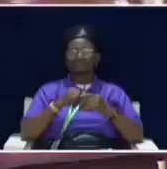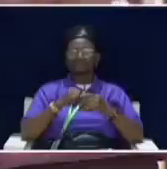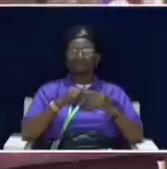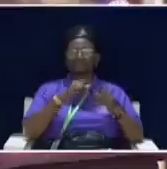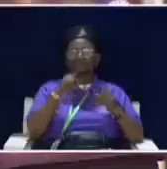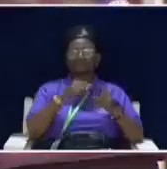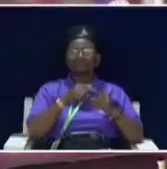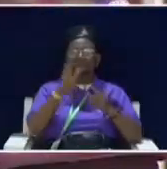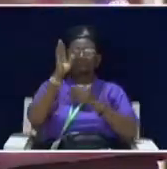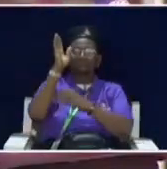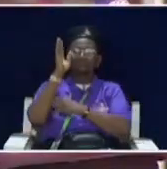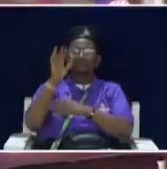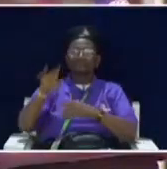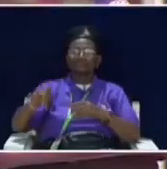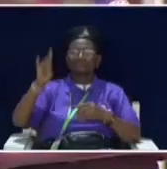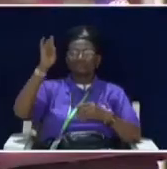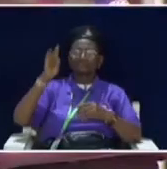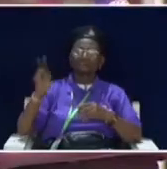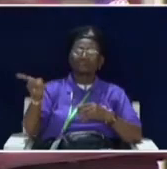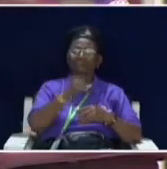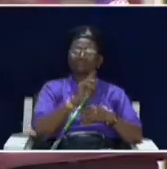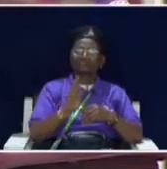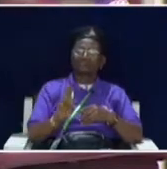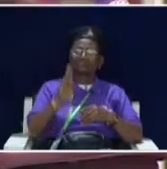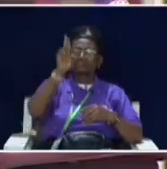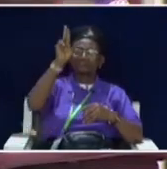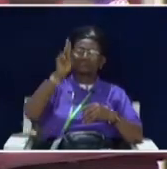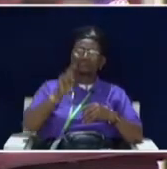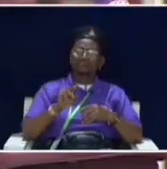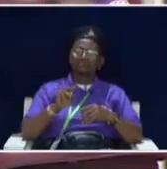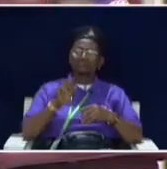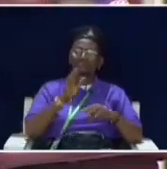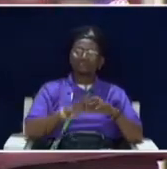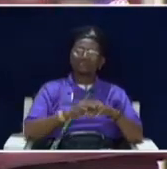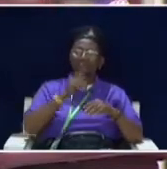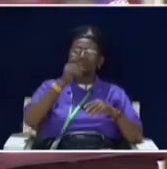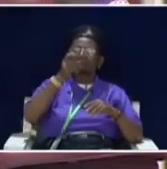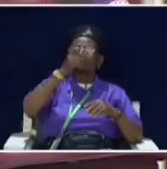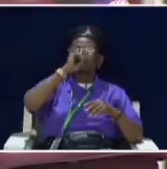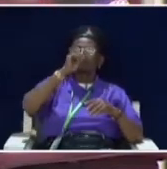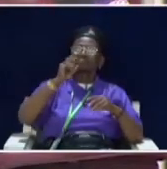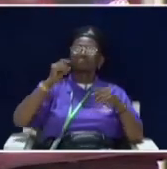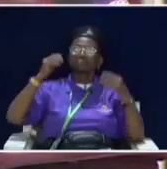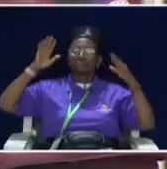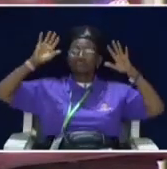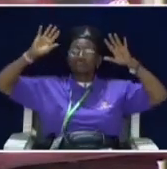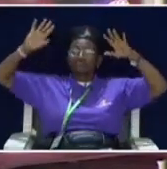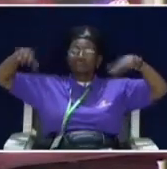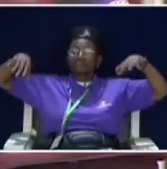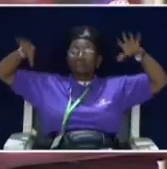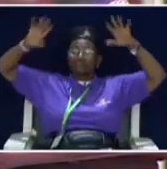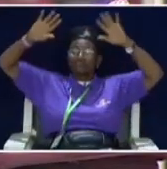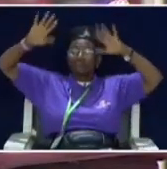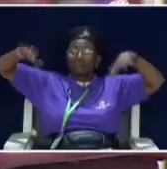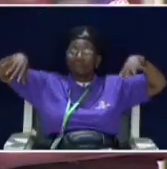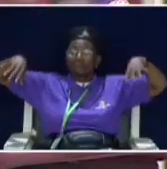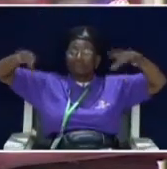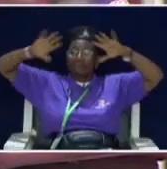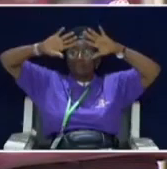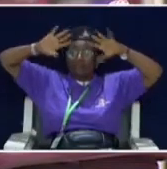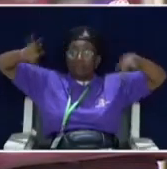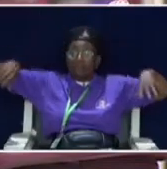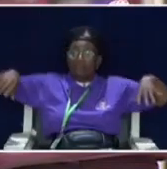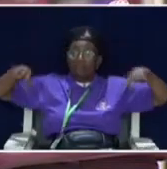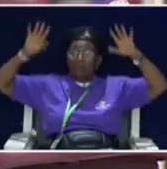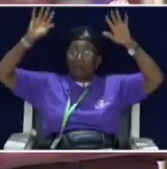When God picks you up on eagle's wings. Nígbà tí Ọlọ́run bá gbé ọ sókè lórí